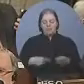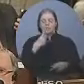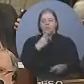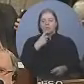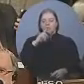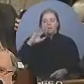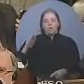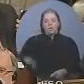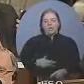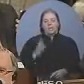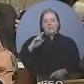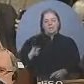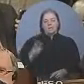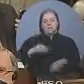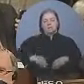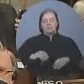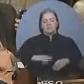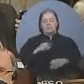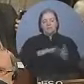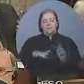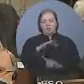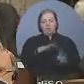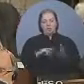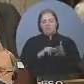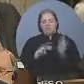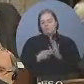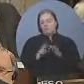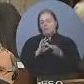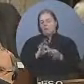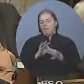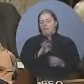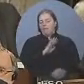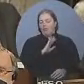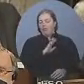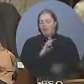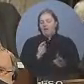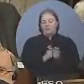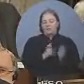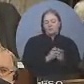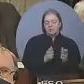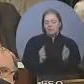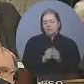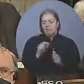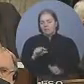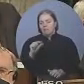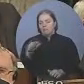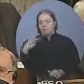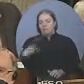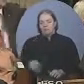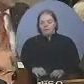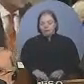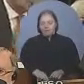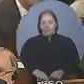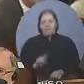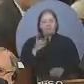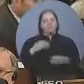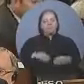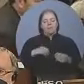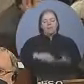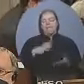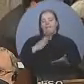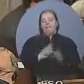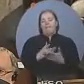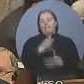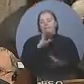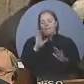précédent ministre de l'Environnement. Ça démontre les liens étroits entre l'industrie et ce gouvernement. Le premier ministre va-t-il cesser de